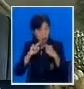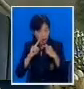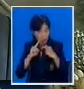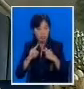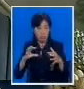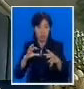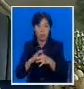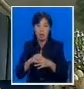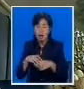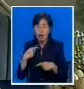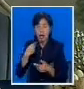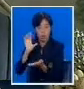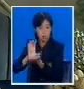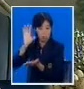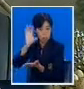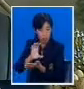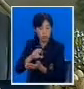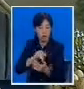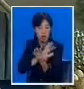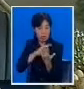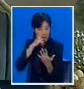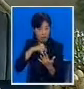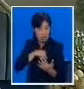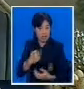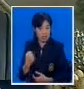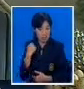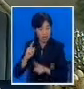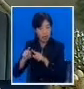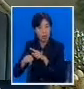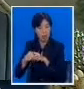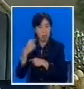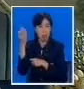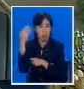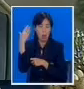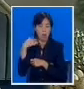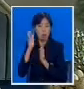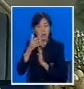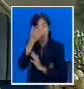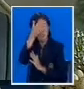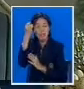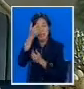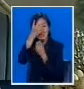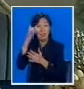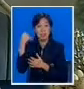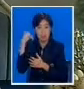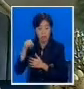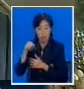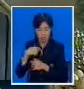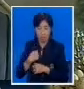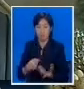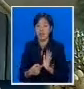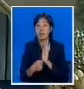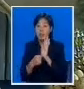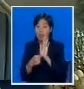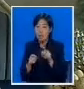ทุนเพื่อสร้างความเข้มแข็งเนี่ยมันถูกละเลยไปนานพอสมควรนะครับผมยกตัวอย่างจริงๆก็เมื่อกี้ก็แย่ไป